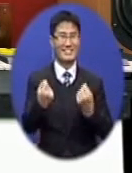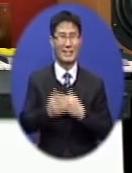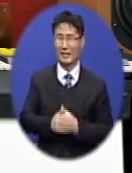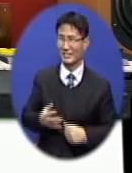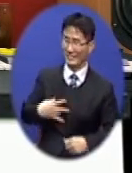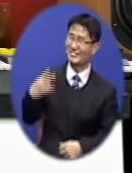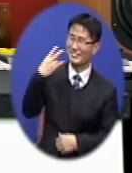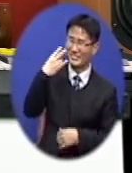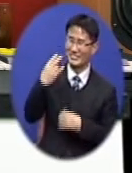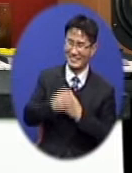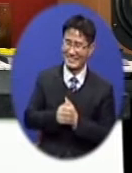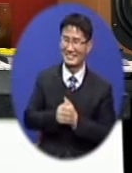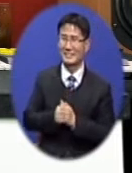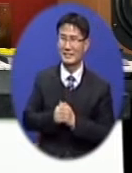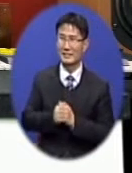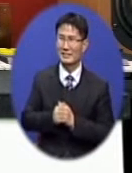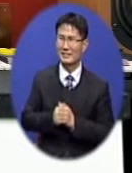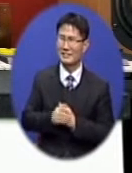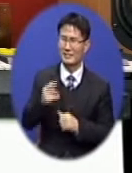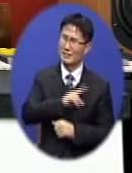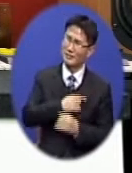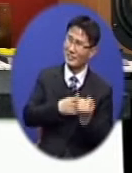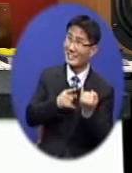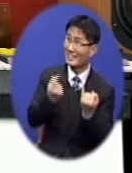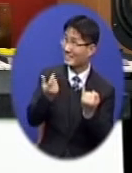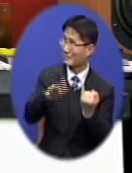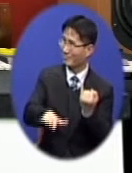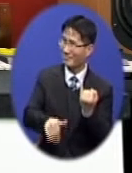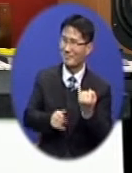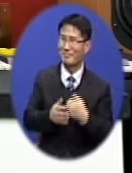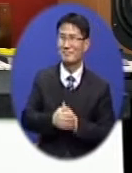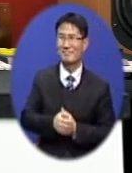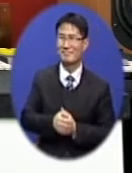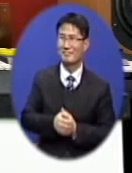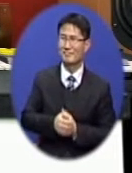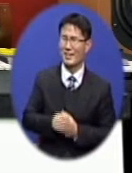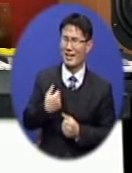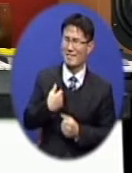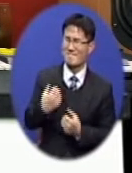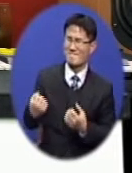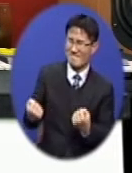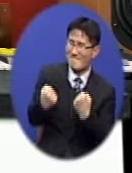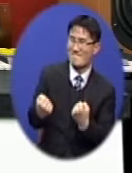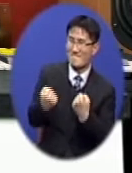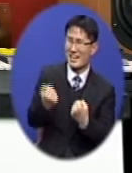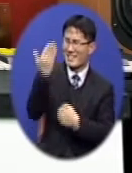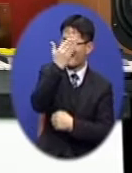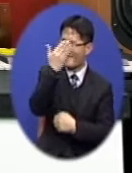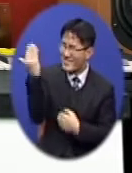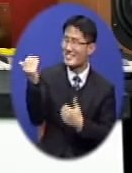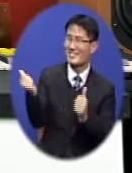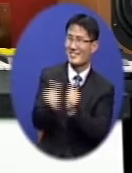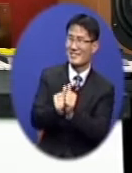예, 예. 이름은 네. 여자 이름이지만. 네. 예. 아주 팔팔한 젊은